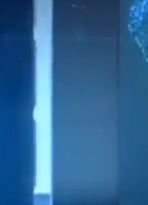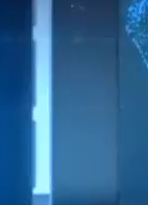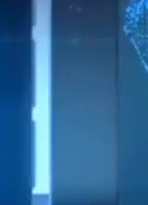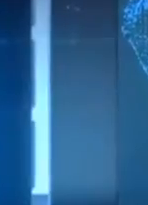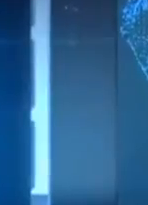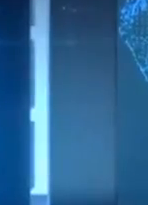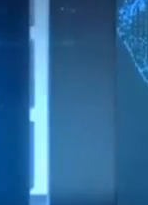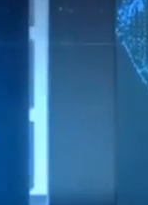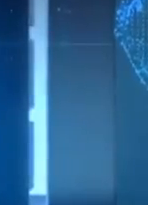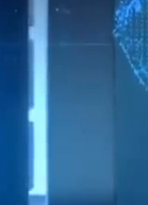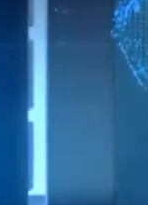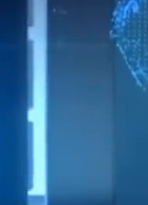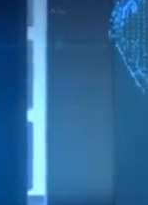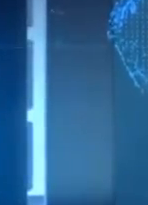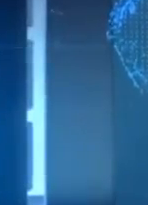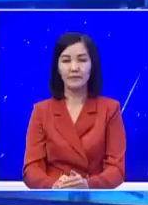Жетісу арнасы.